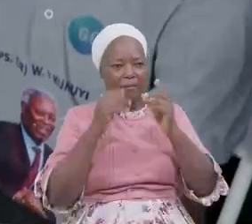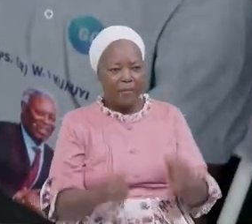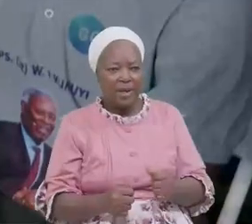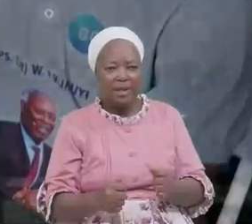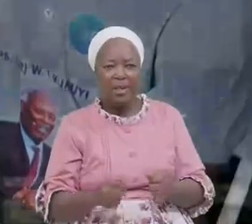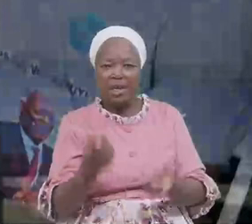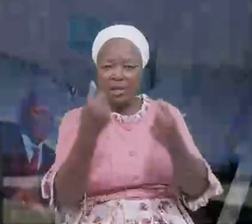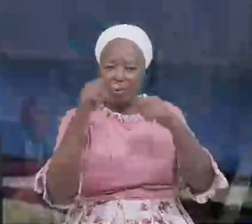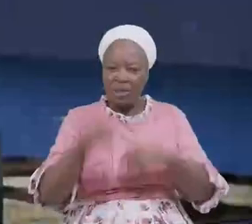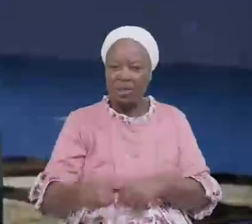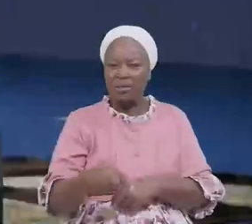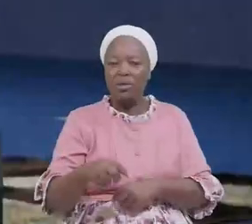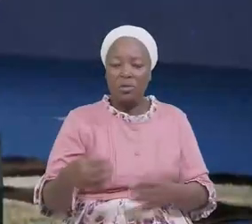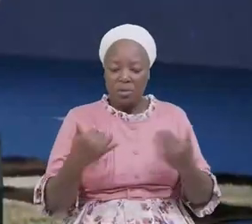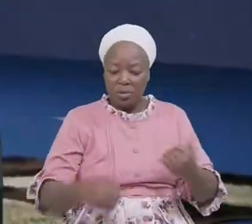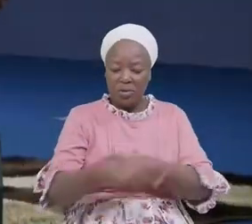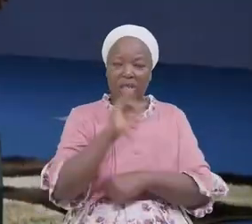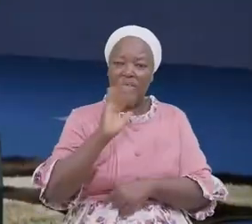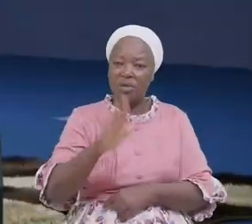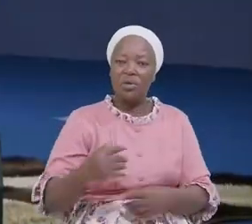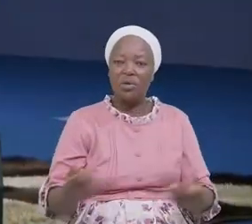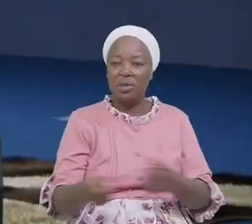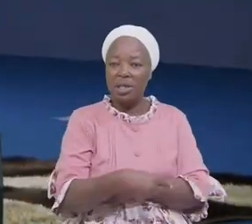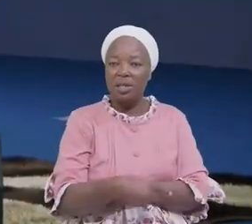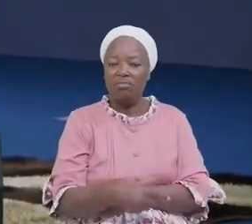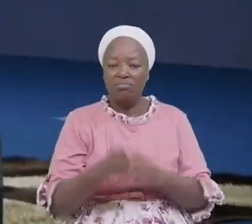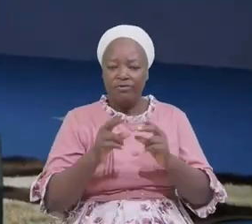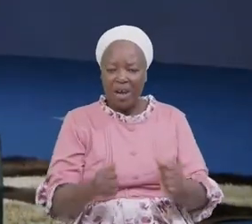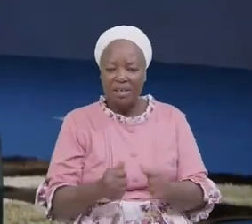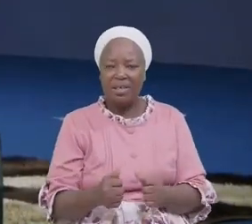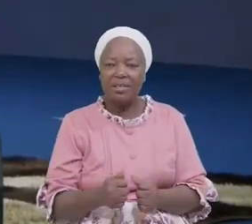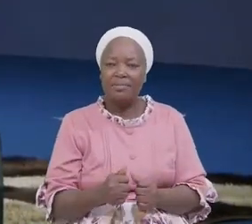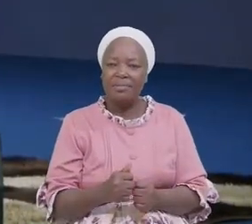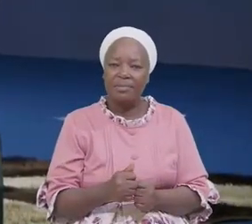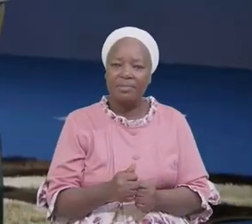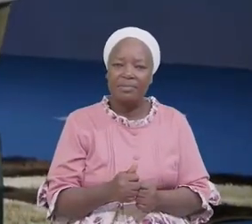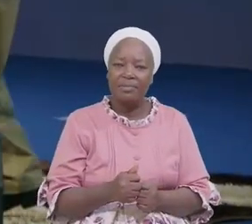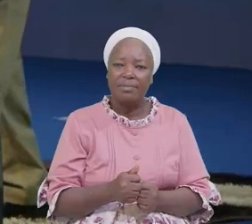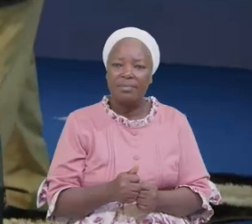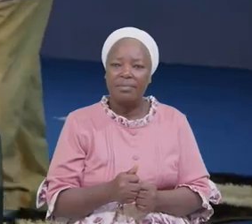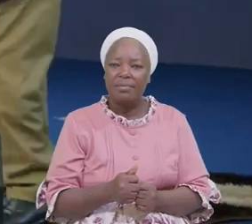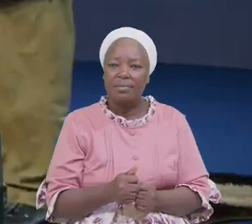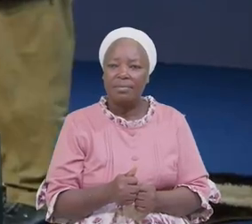de descendre. Aujourd'hui, c'est ton jour. Hâte-toi de descendre.